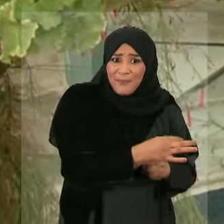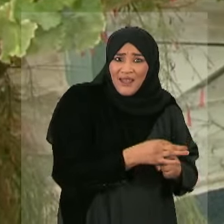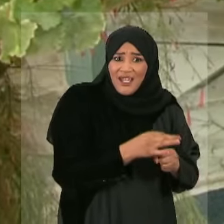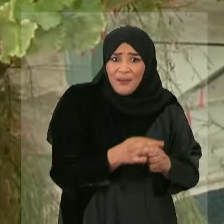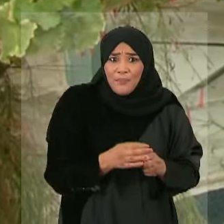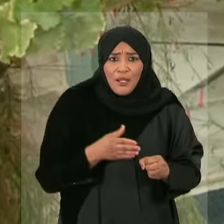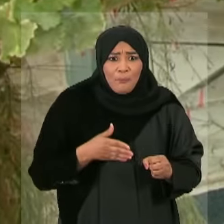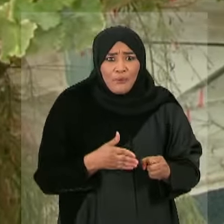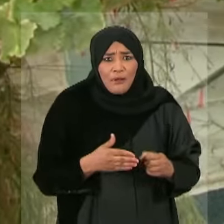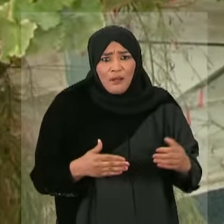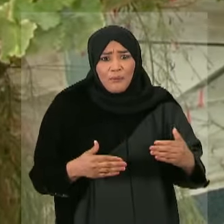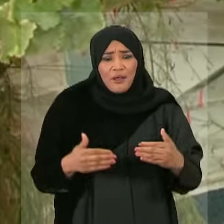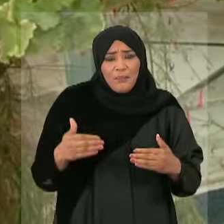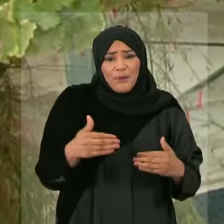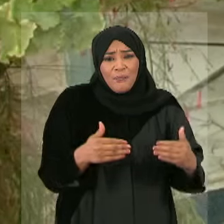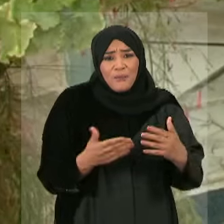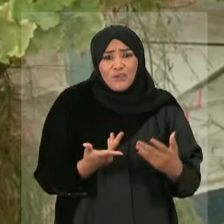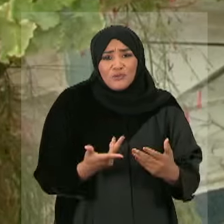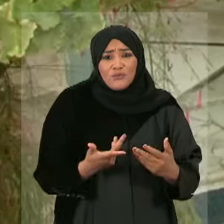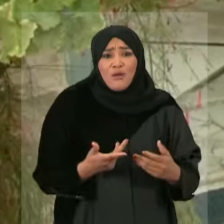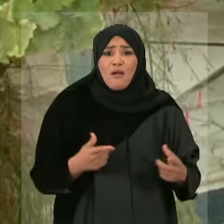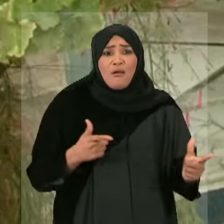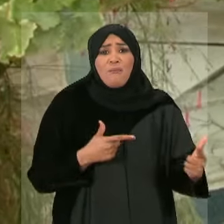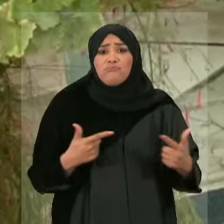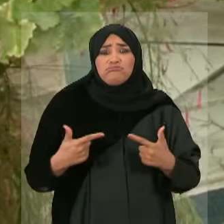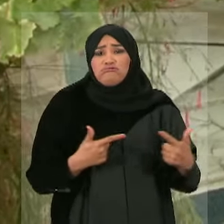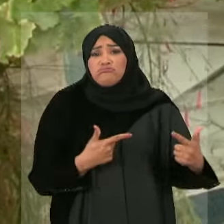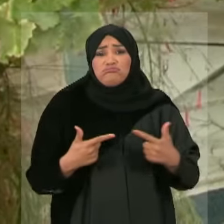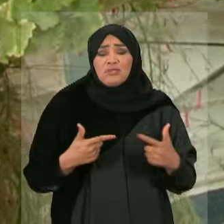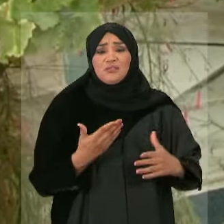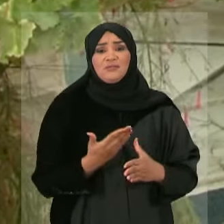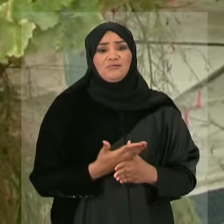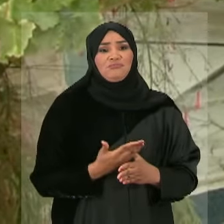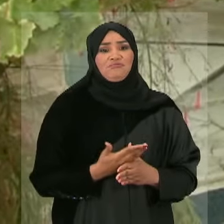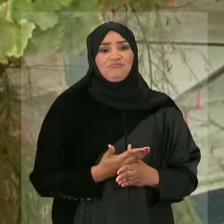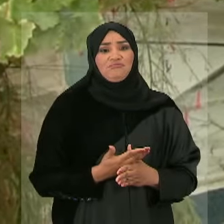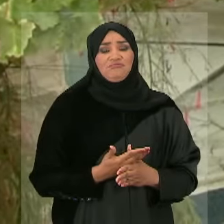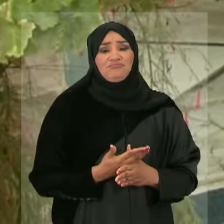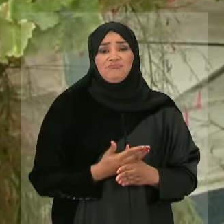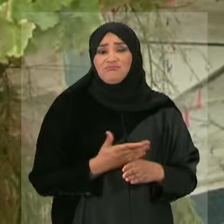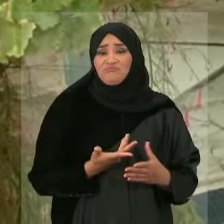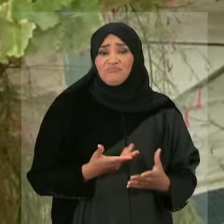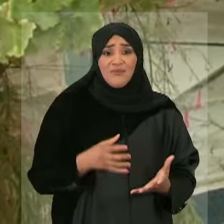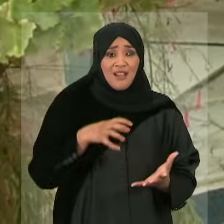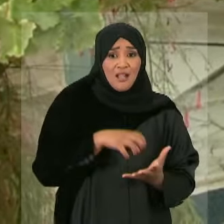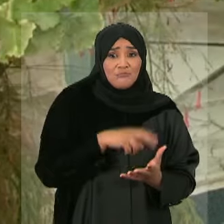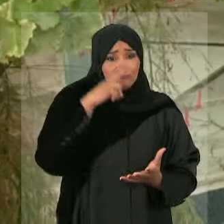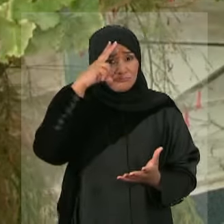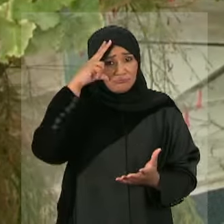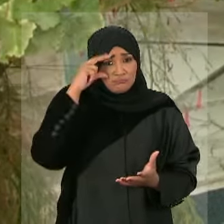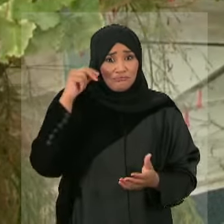المعلول، هاي اللي طبط هنا في الناصري، اللي سكنوا في الناصري. قلت